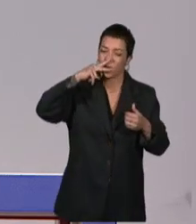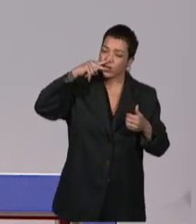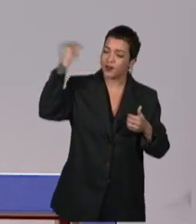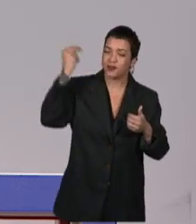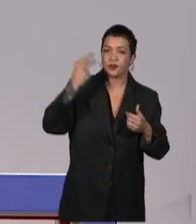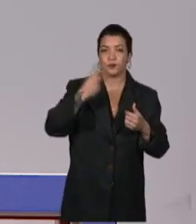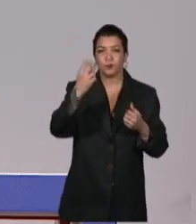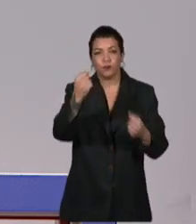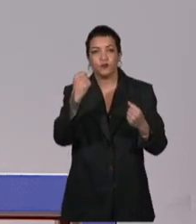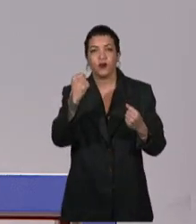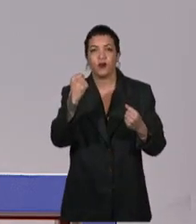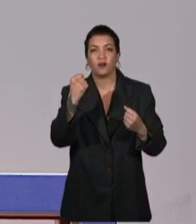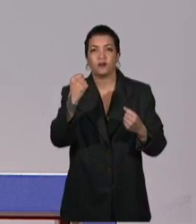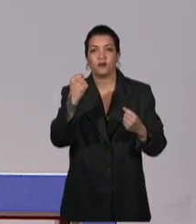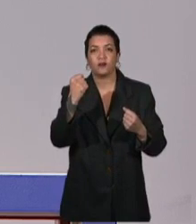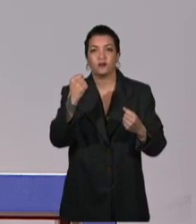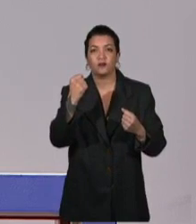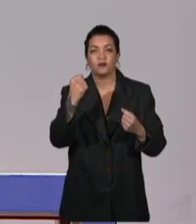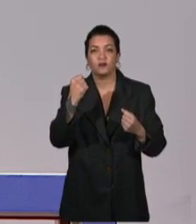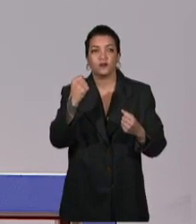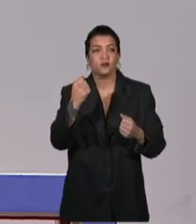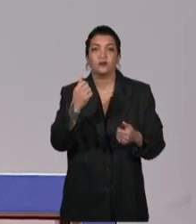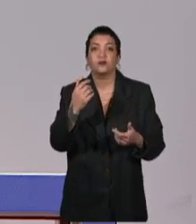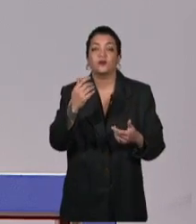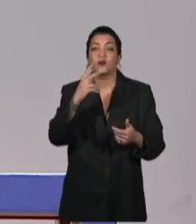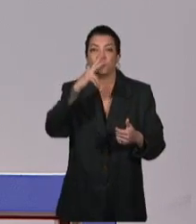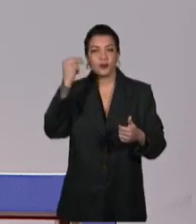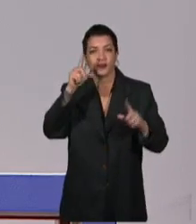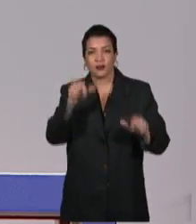laquelle il n'existe pas de vrai chef.